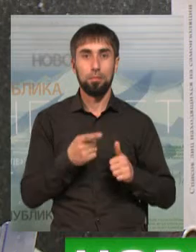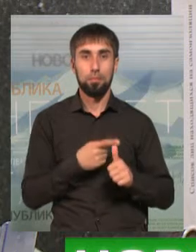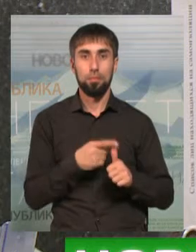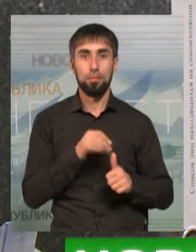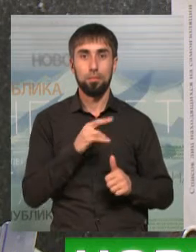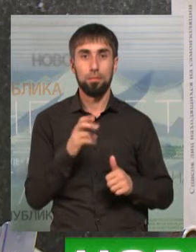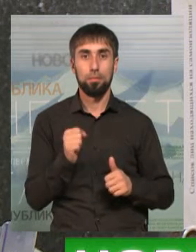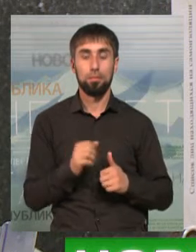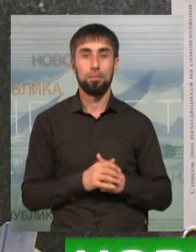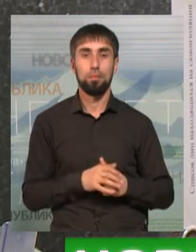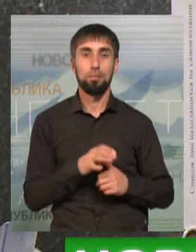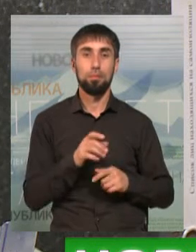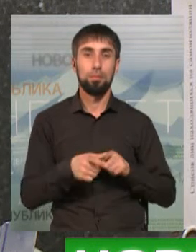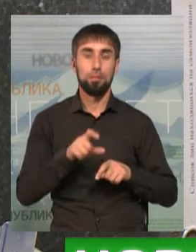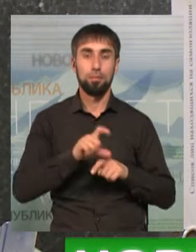она